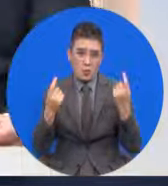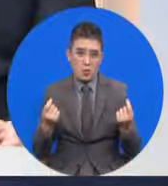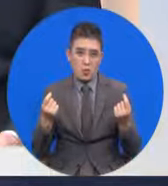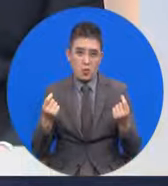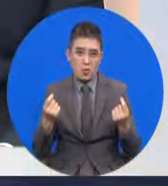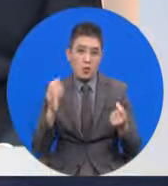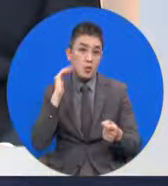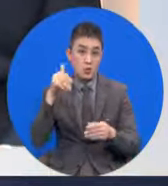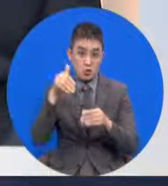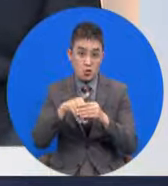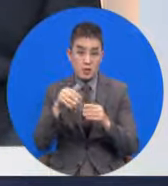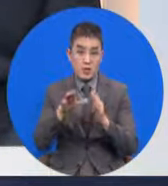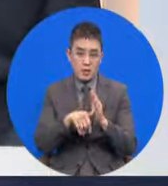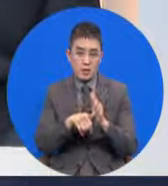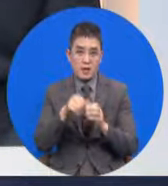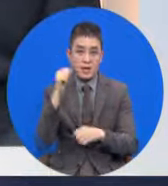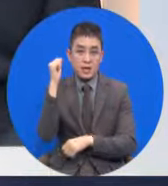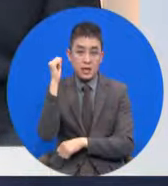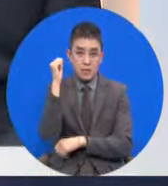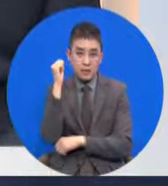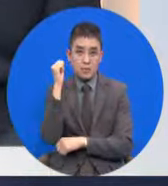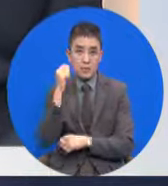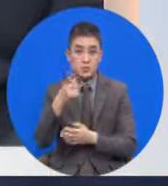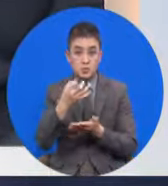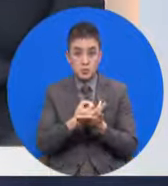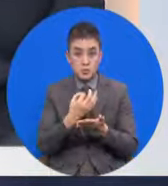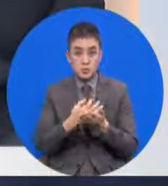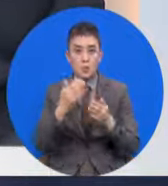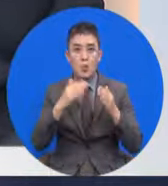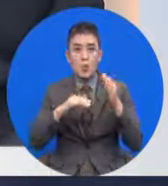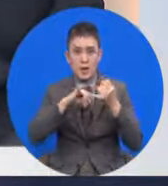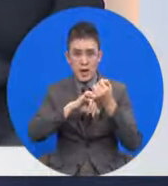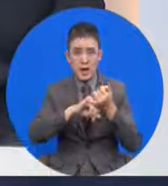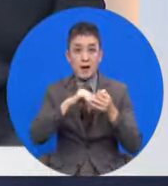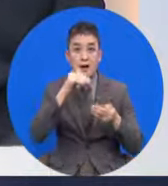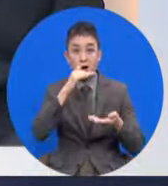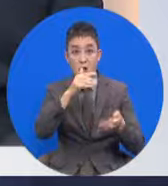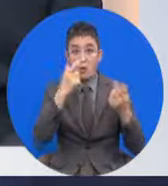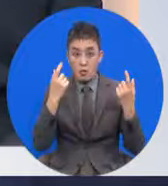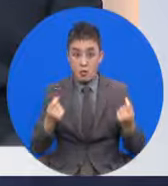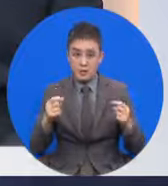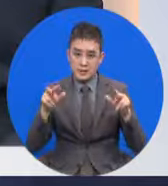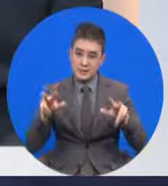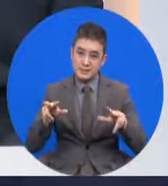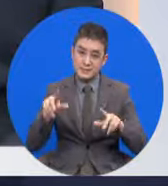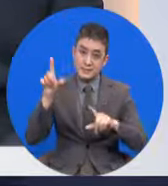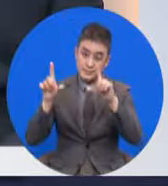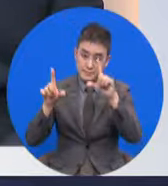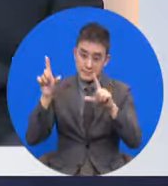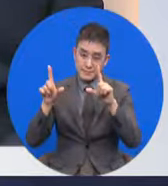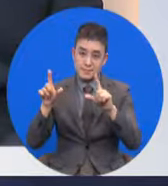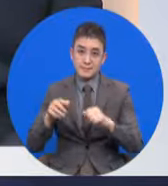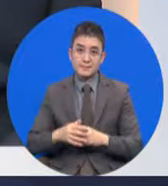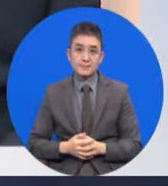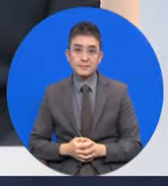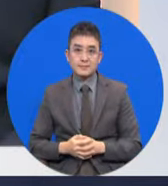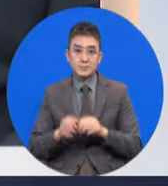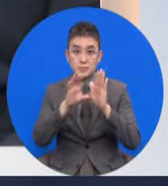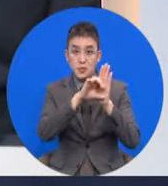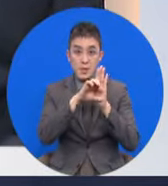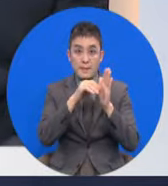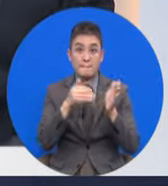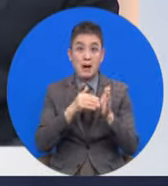기본소득 공약에서 출발돼 있고요. 특히 그런데 지금 현재적 상황을 보면 그 코로나